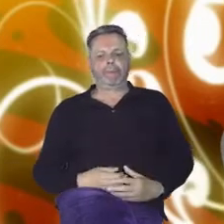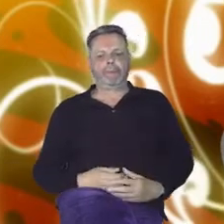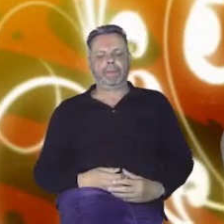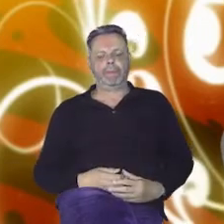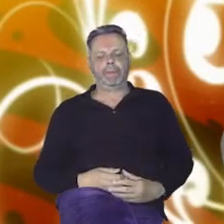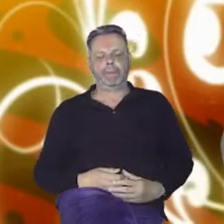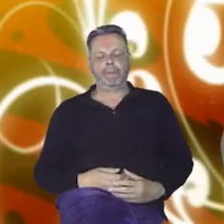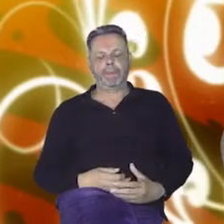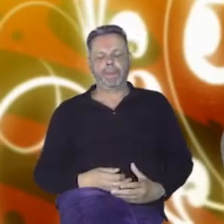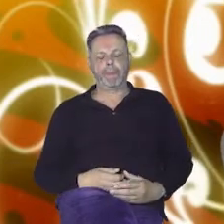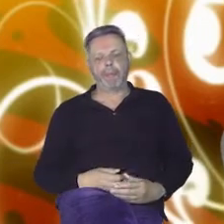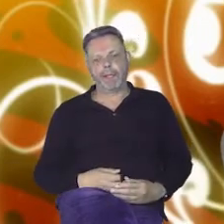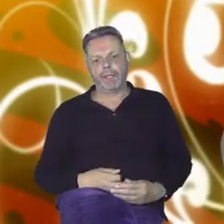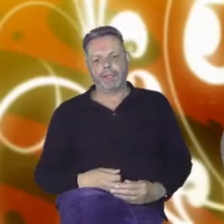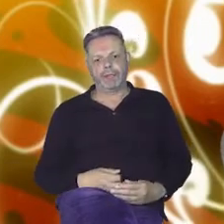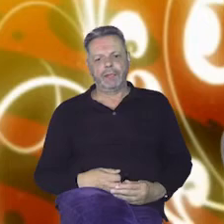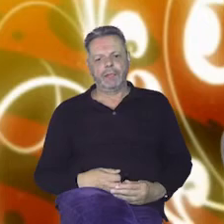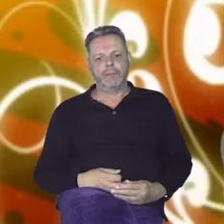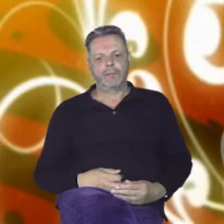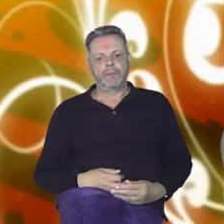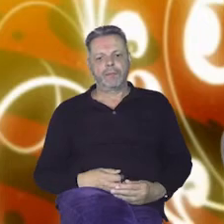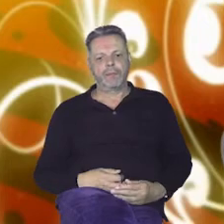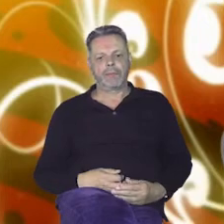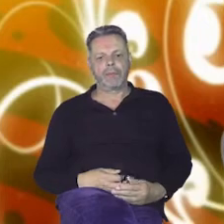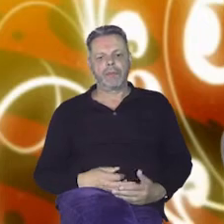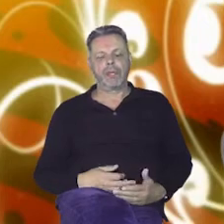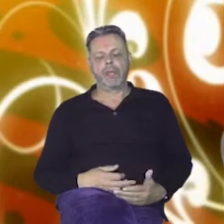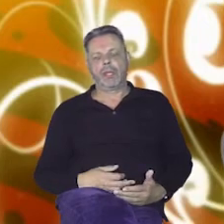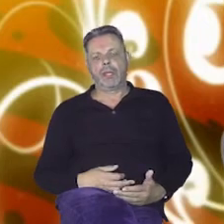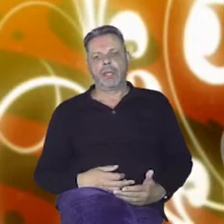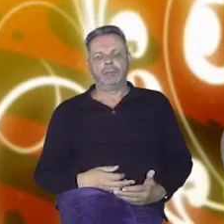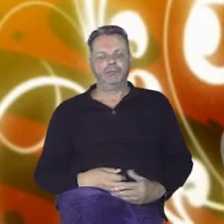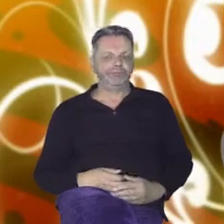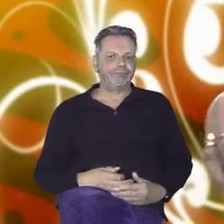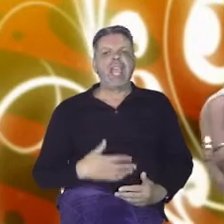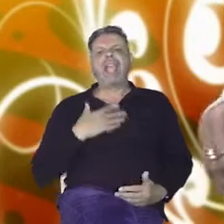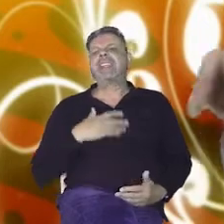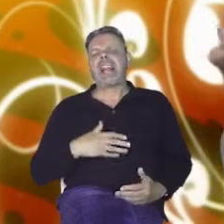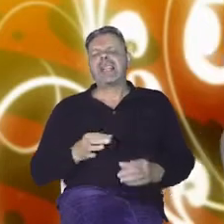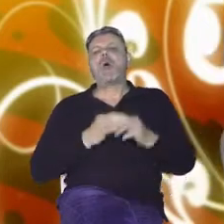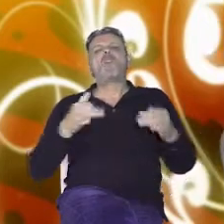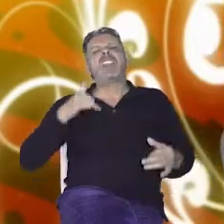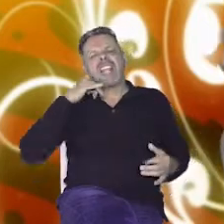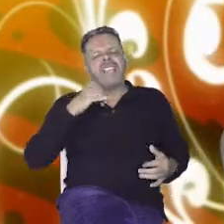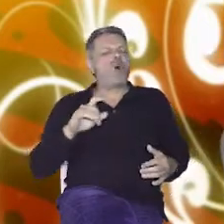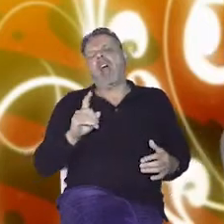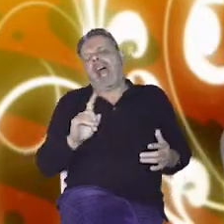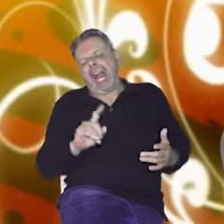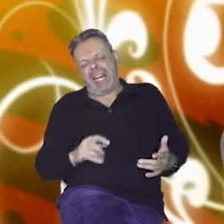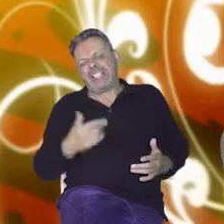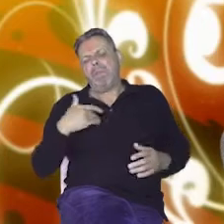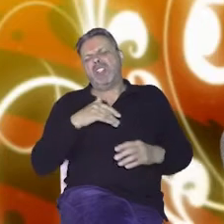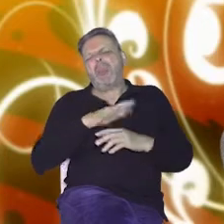svašta, ali zanemarimo to svašta naše, jer svi imamo osobnu svoju priču. Mi ćemo nastaviti razgovor